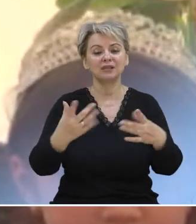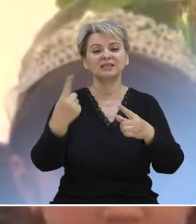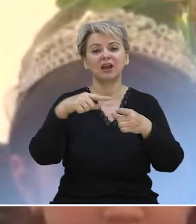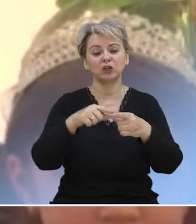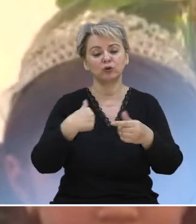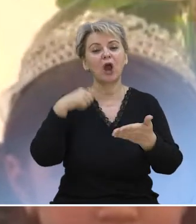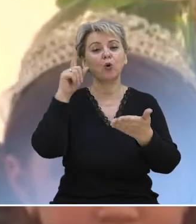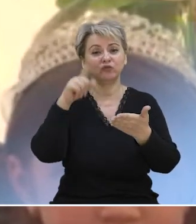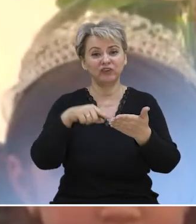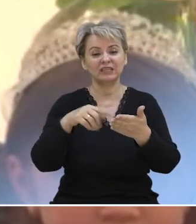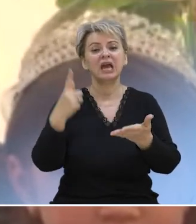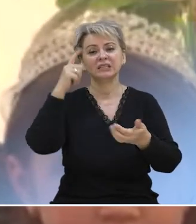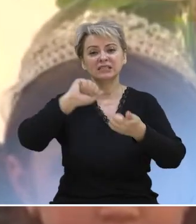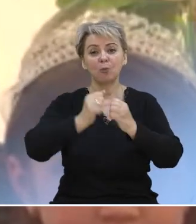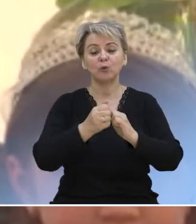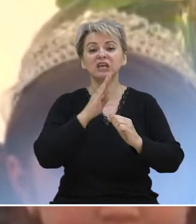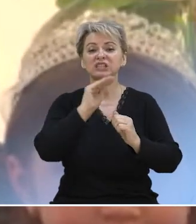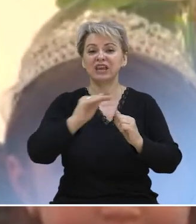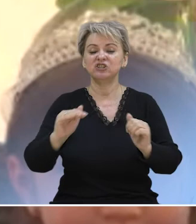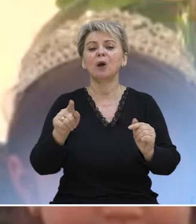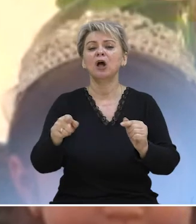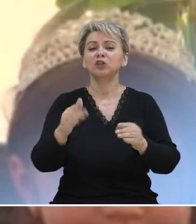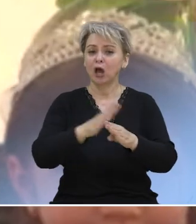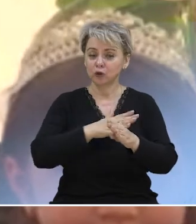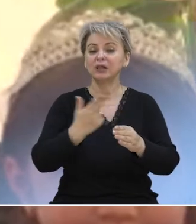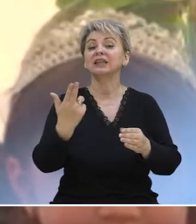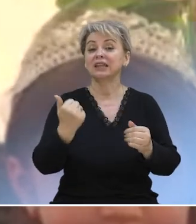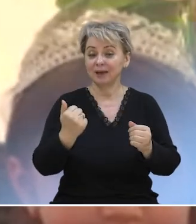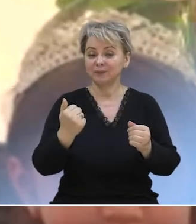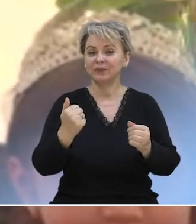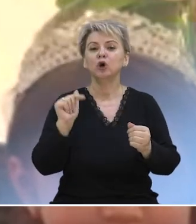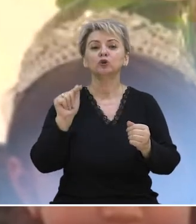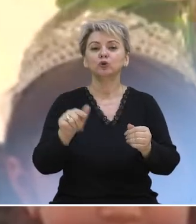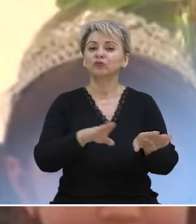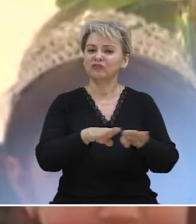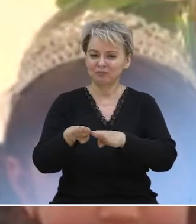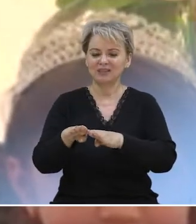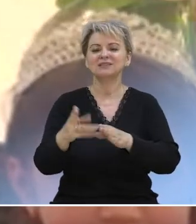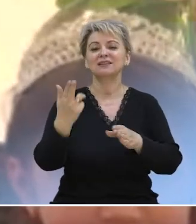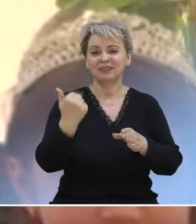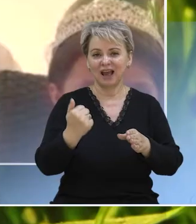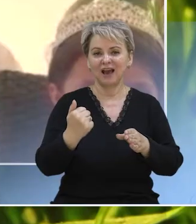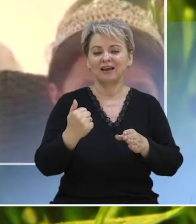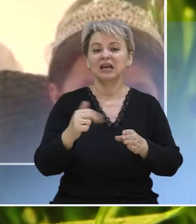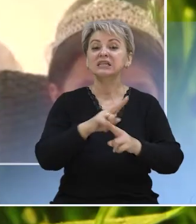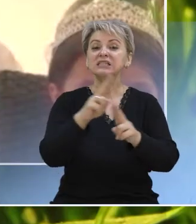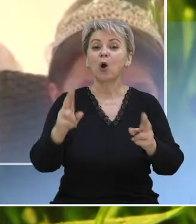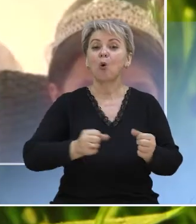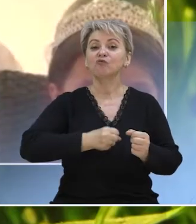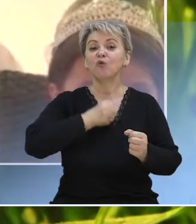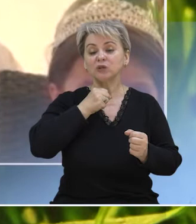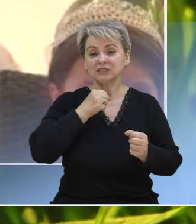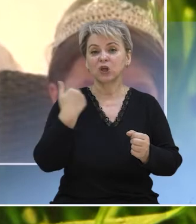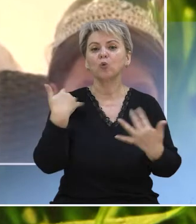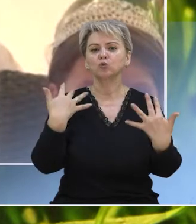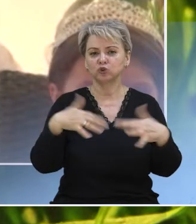настоящий праздник, который, я уверен, запомнится девочкам надолго. Да, девочки? Да. Вот тут они единогласны, да. Юр, с